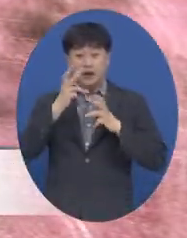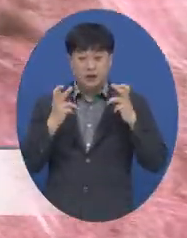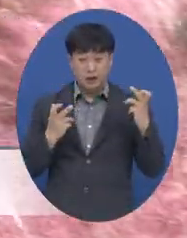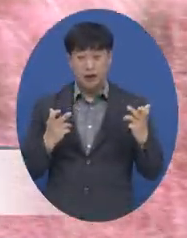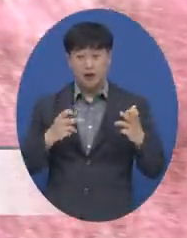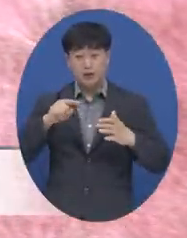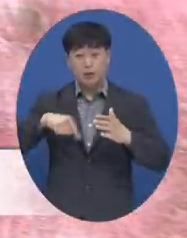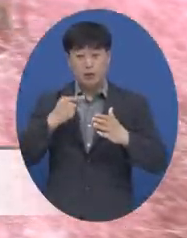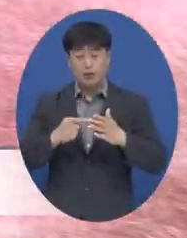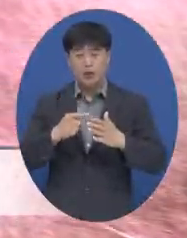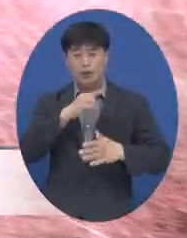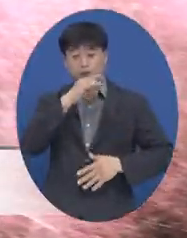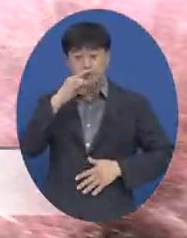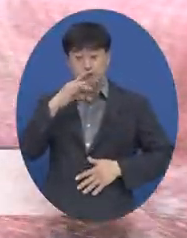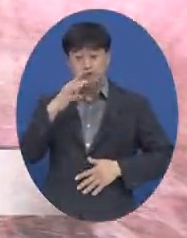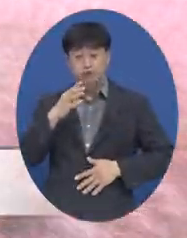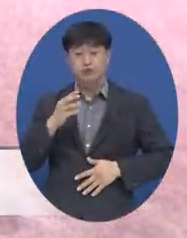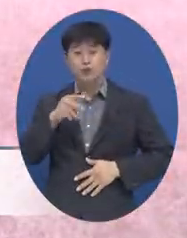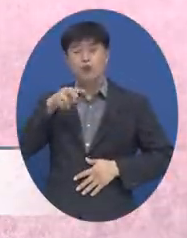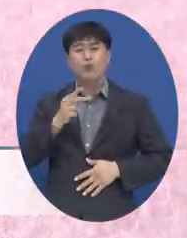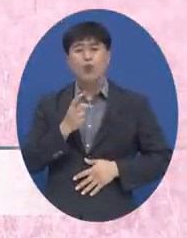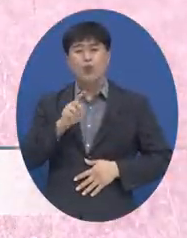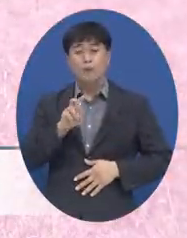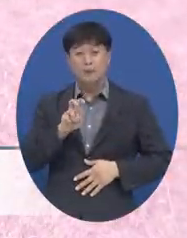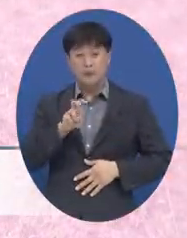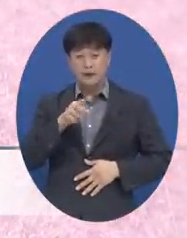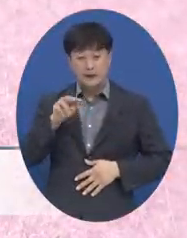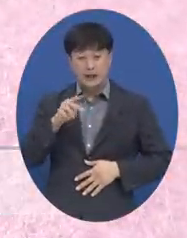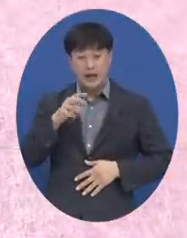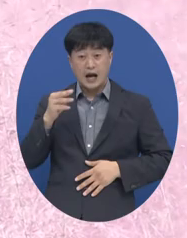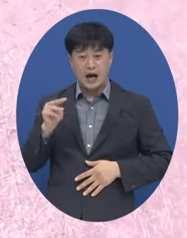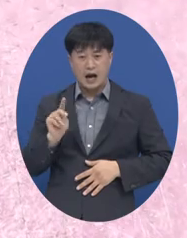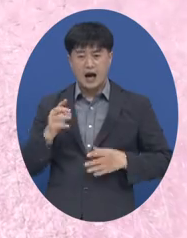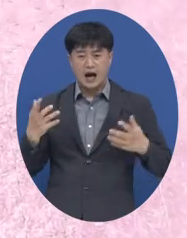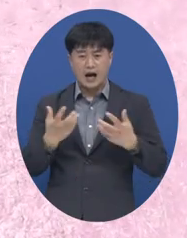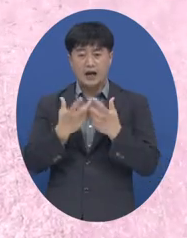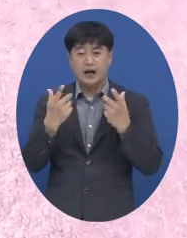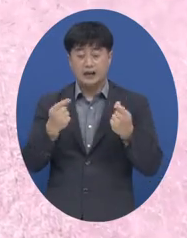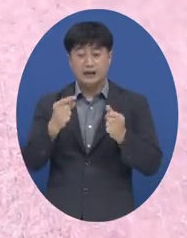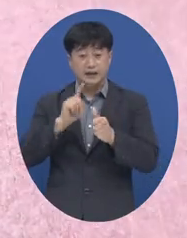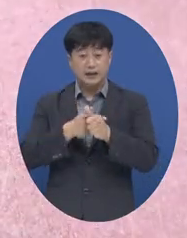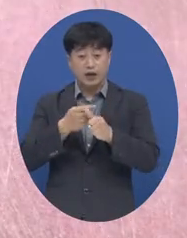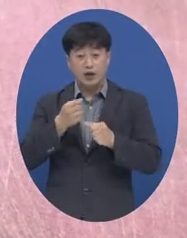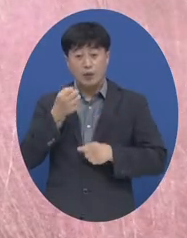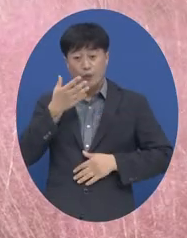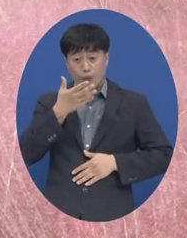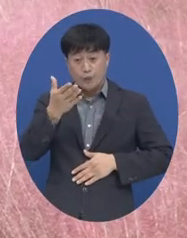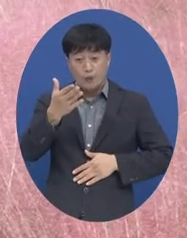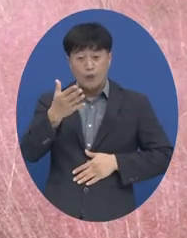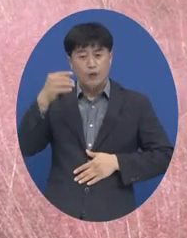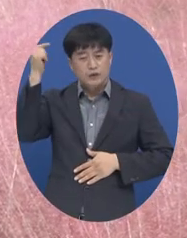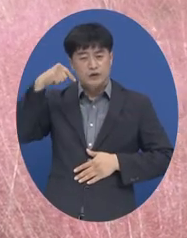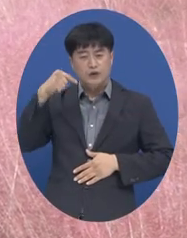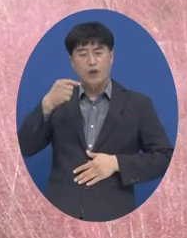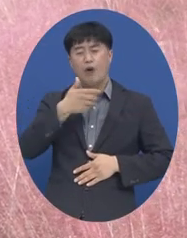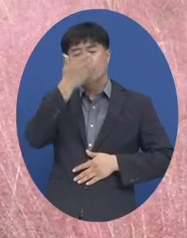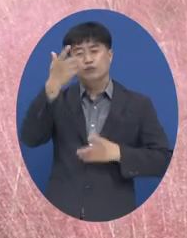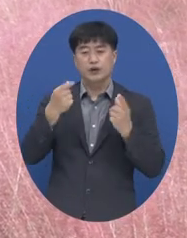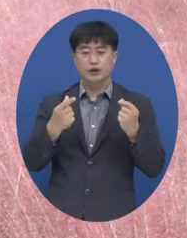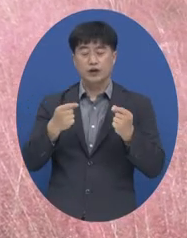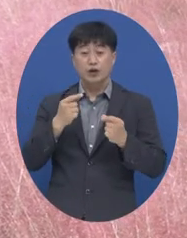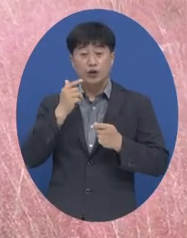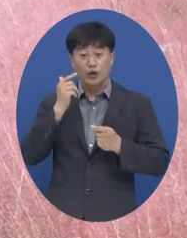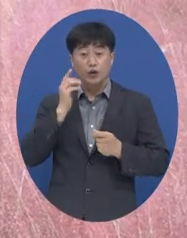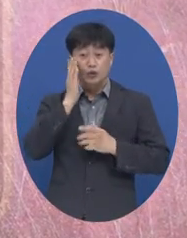산속 한가운데 분홍빛 솜사탕이 깔려 있는 듯 자연이 보여주는 아우라가 몽환적입니다.